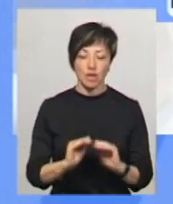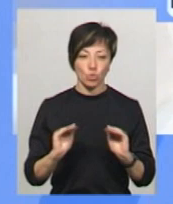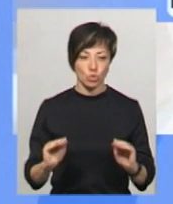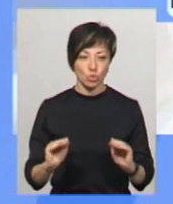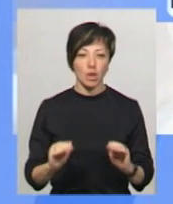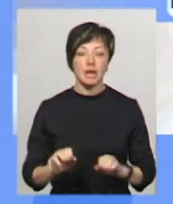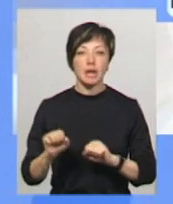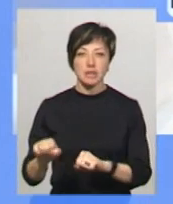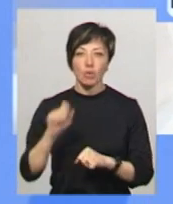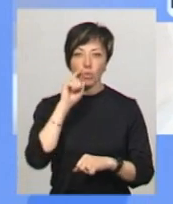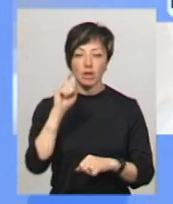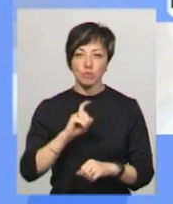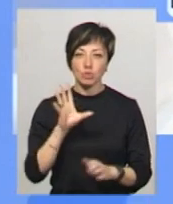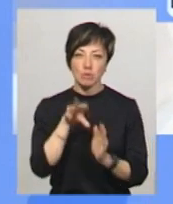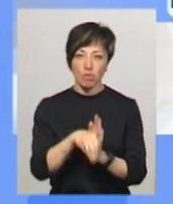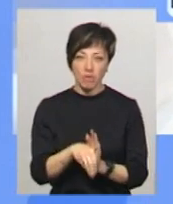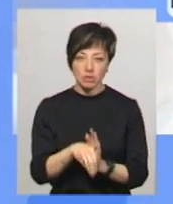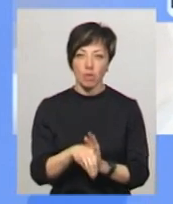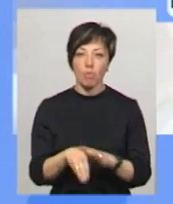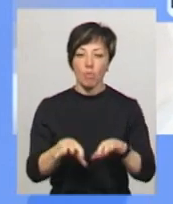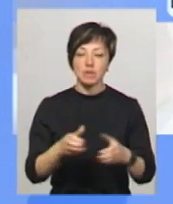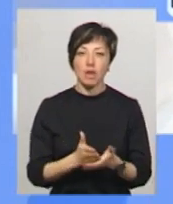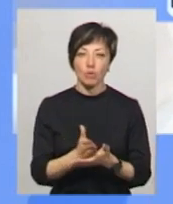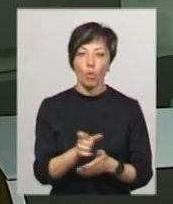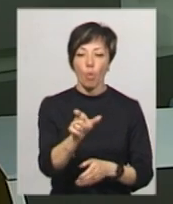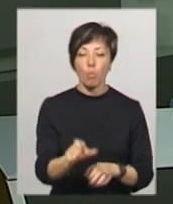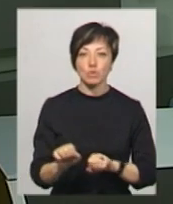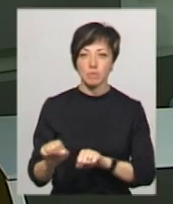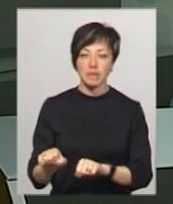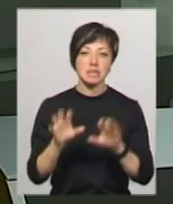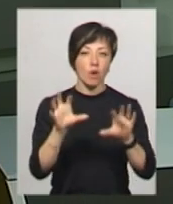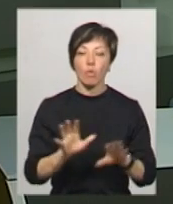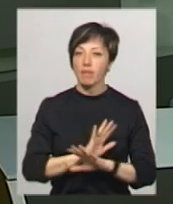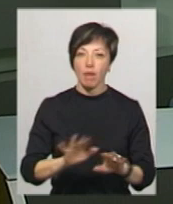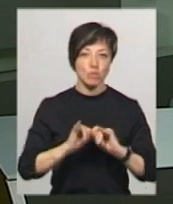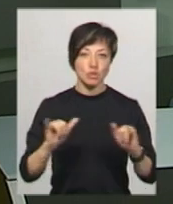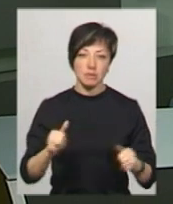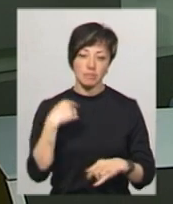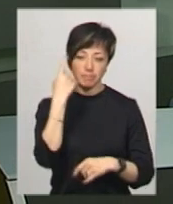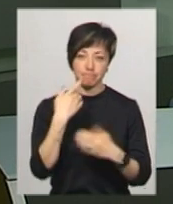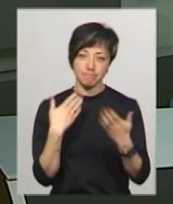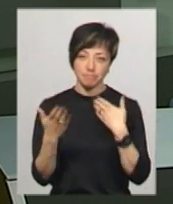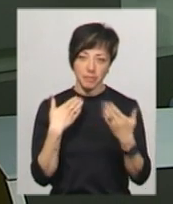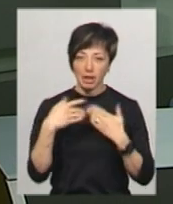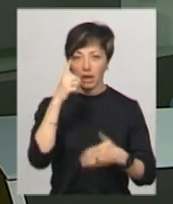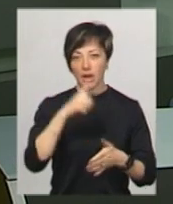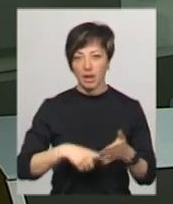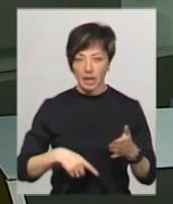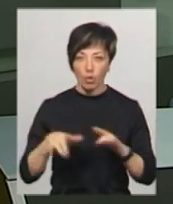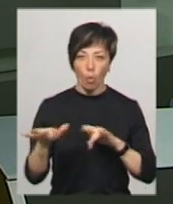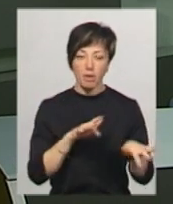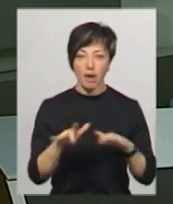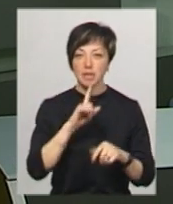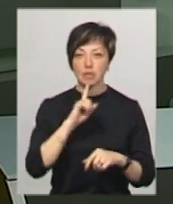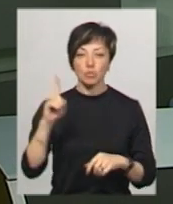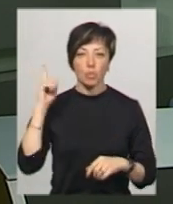Для захисту української буде запроваджено посаду омбудсмена. Закон не поширюється на приватне спілкування та релігійні обряди. Нагадаю,